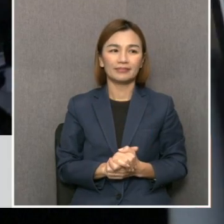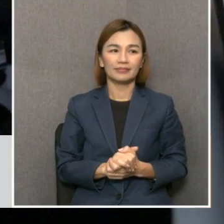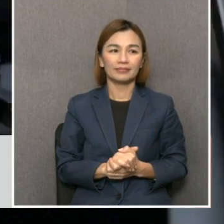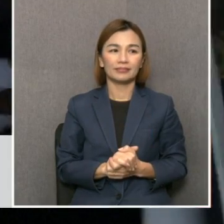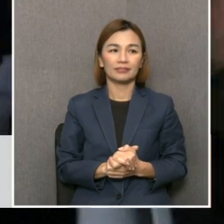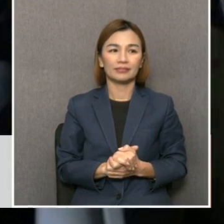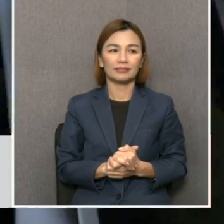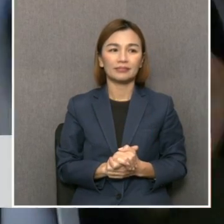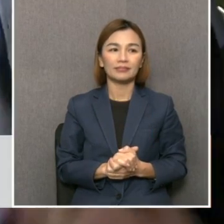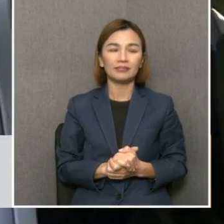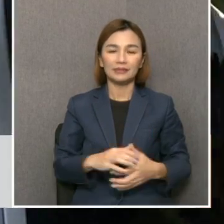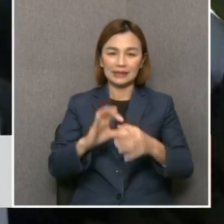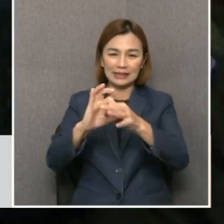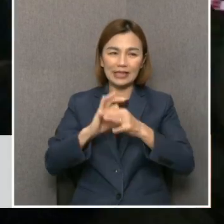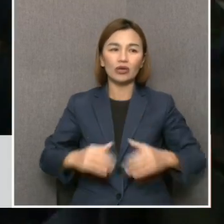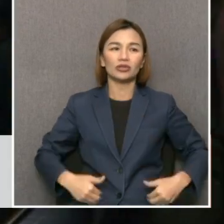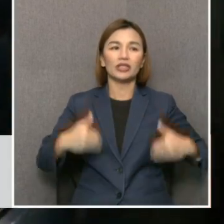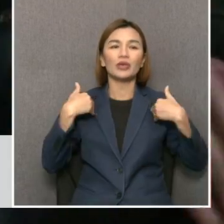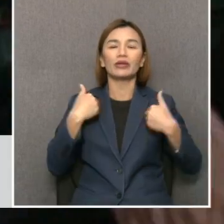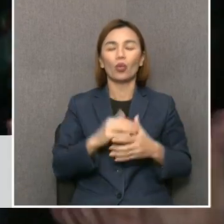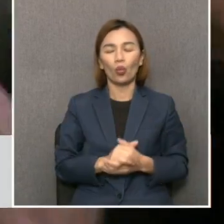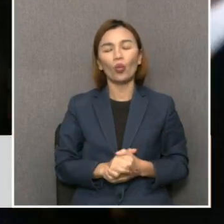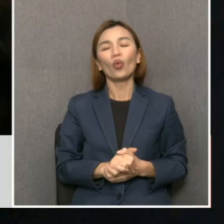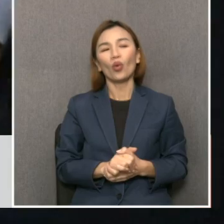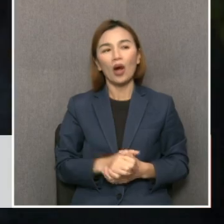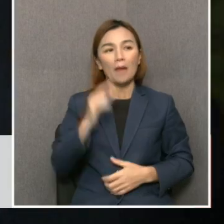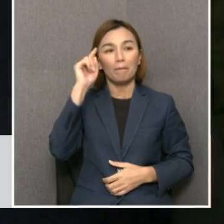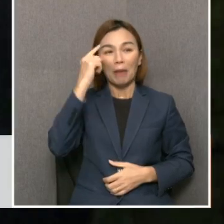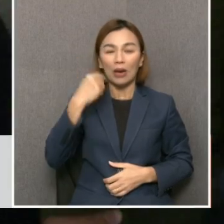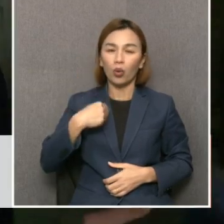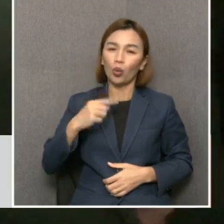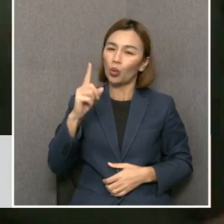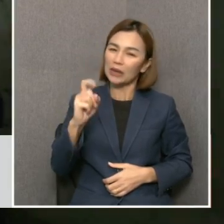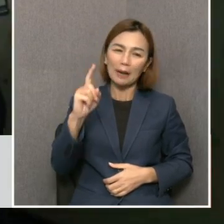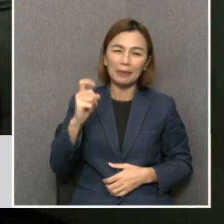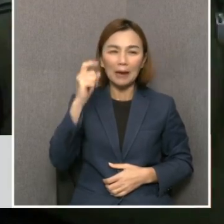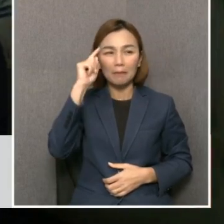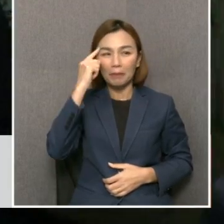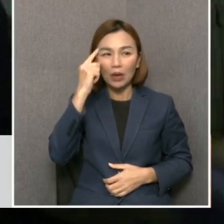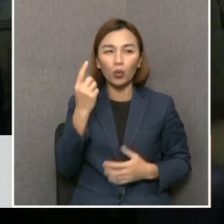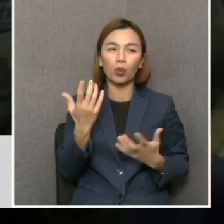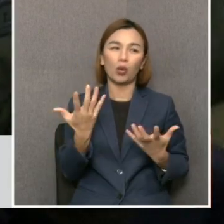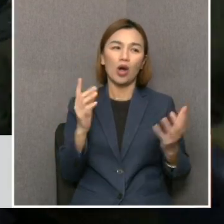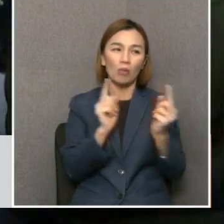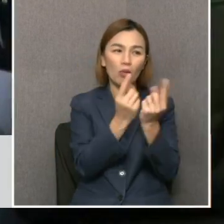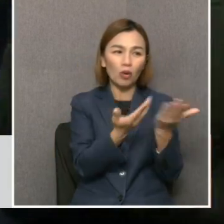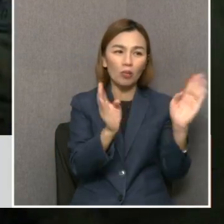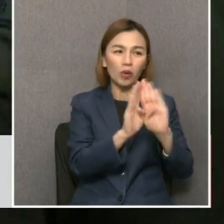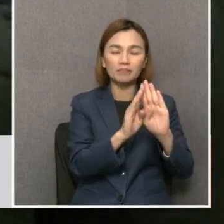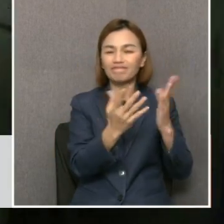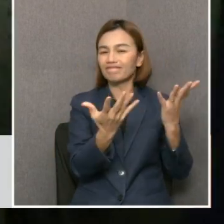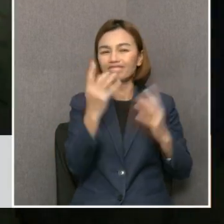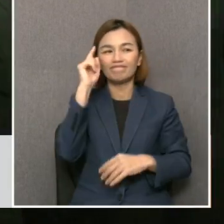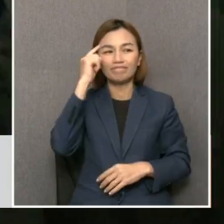บเป็นความตายจริงๆอ่ะ เหมือนได้เกิดใหม่อ่ะเพราะตอนนั้นไม่รู้จริงๆว่าสถานการณ์จะเป็นยังไงนะคะจะได้มีชีวิตรอดออกมาหรือไม่ก็เป็นกลุ่ม